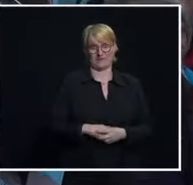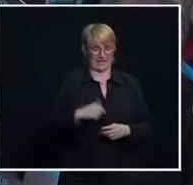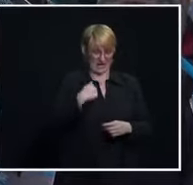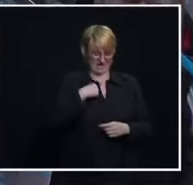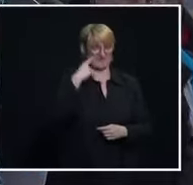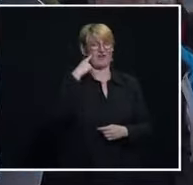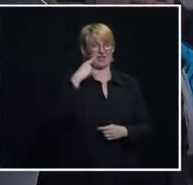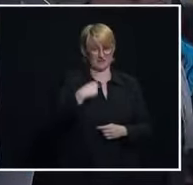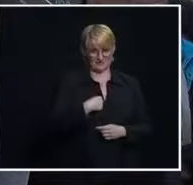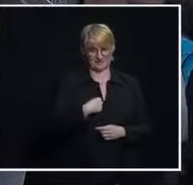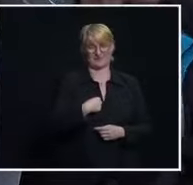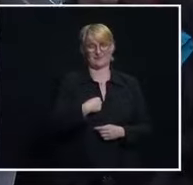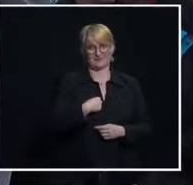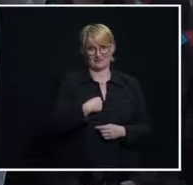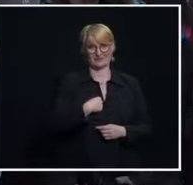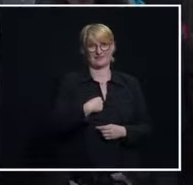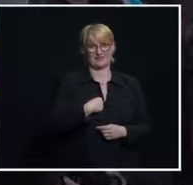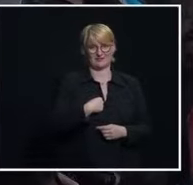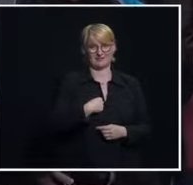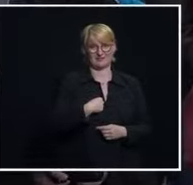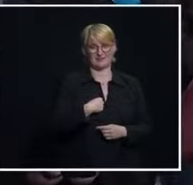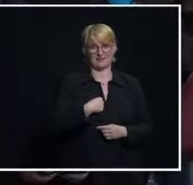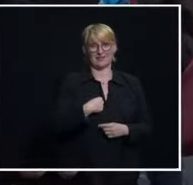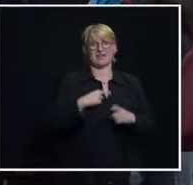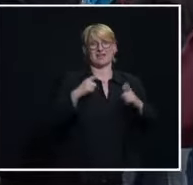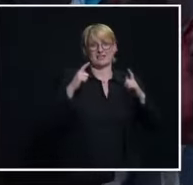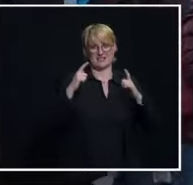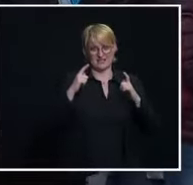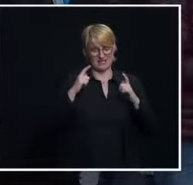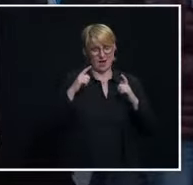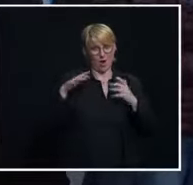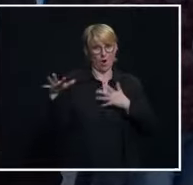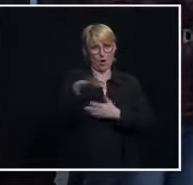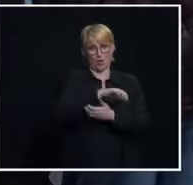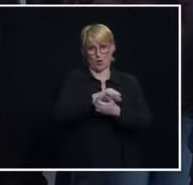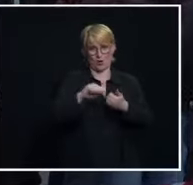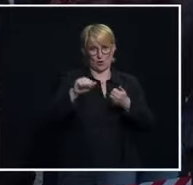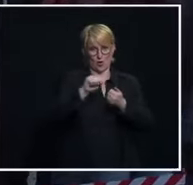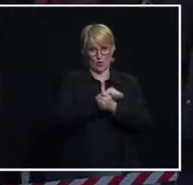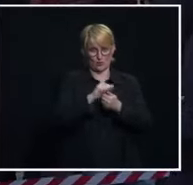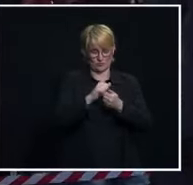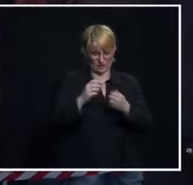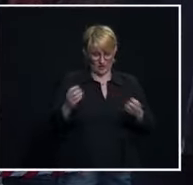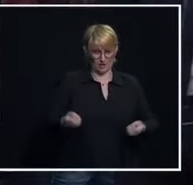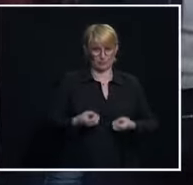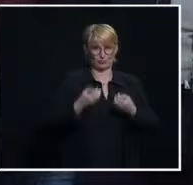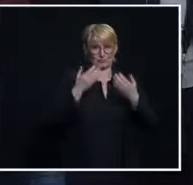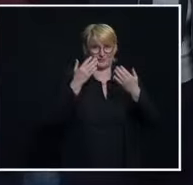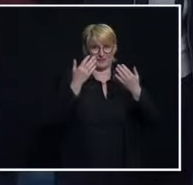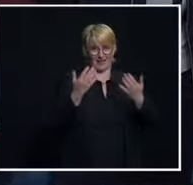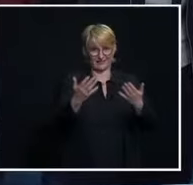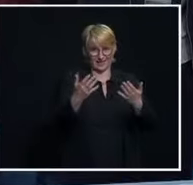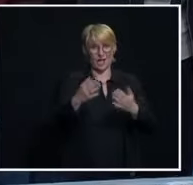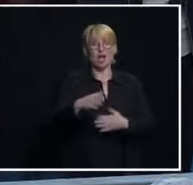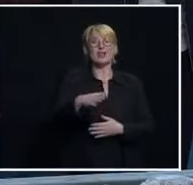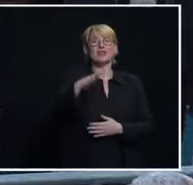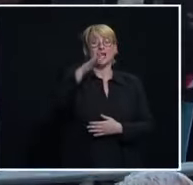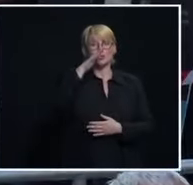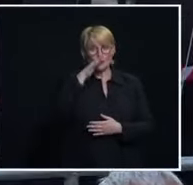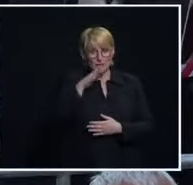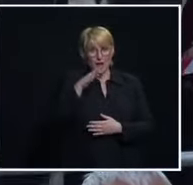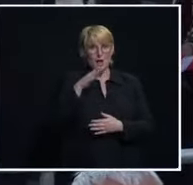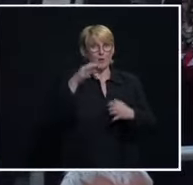weiß, der Zivilisationsbruch des Holocaust kam nicht zustande, weil die